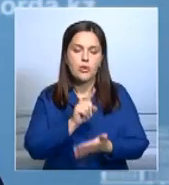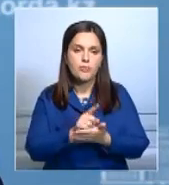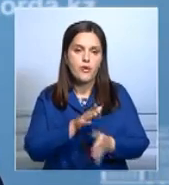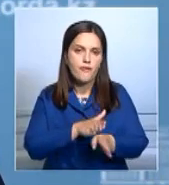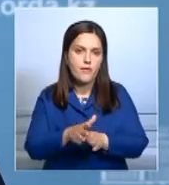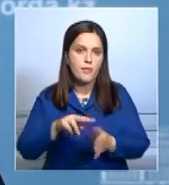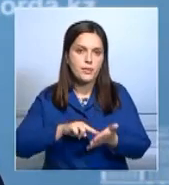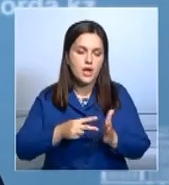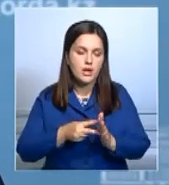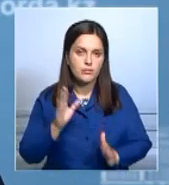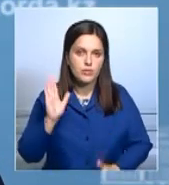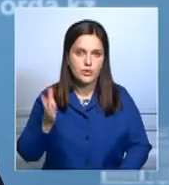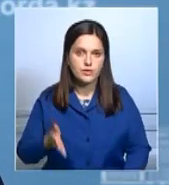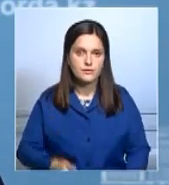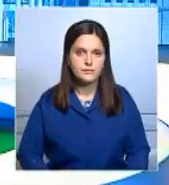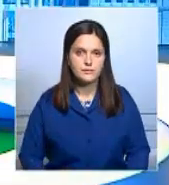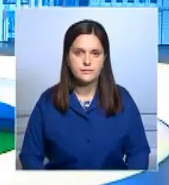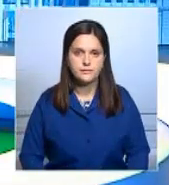этом направлении.